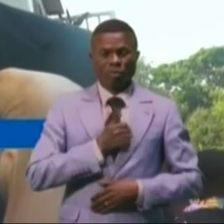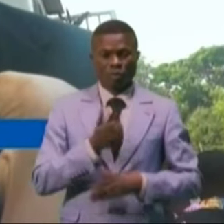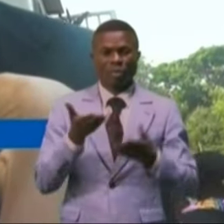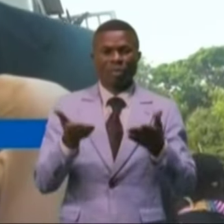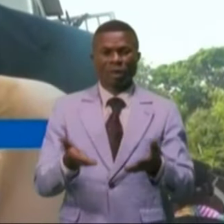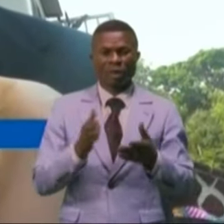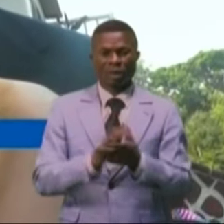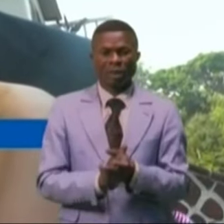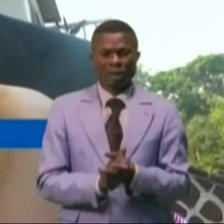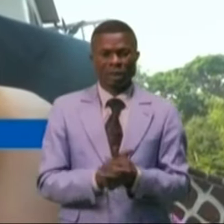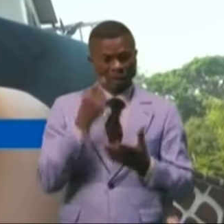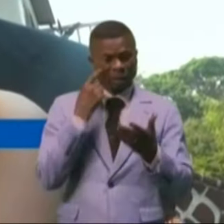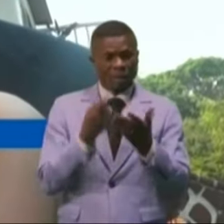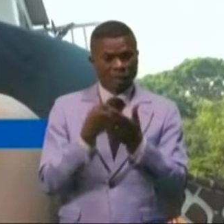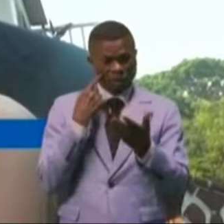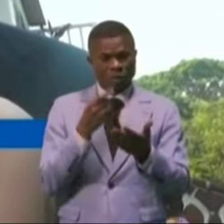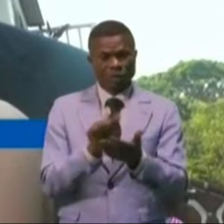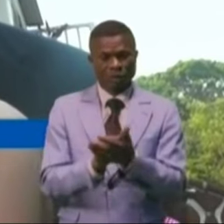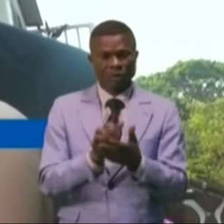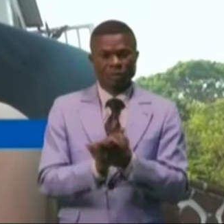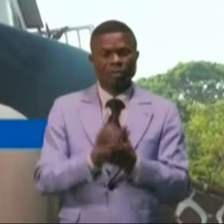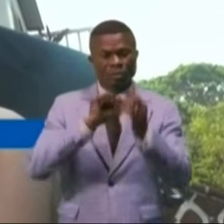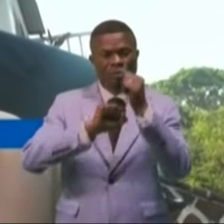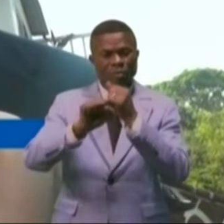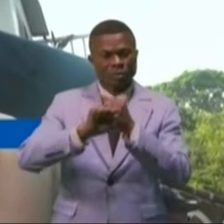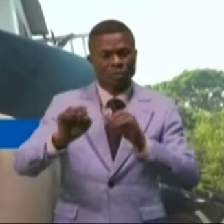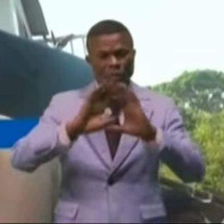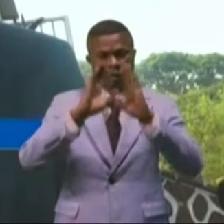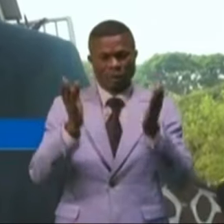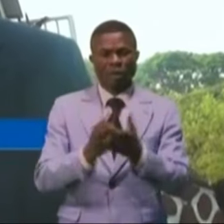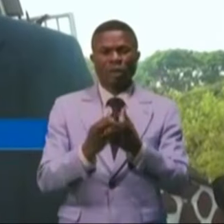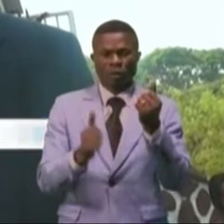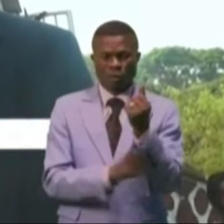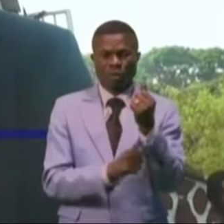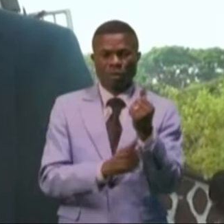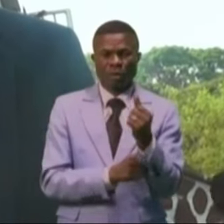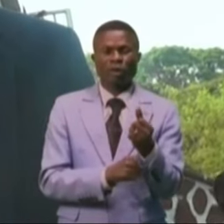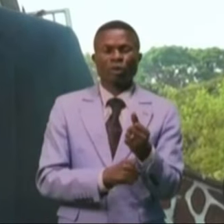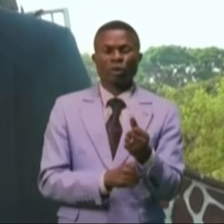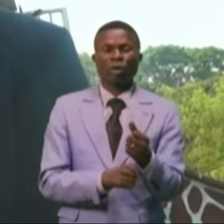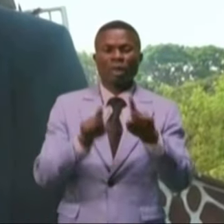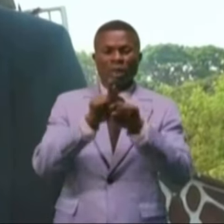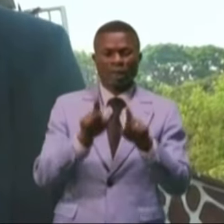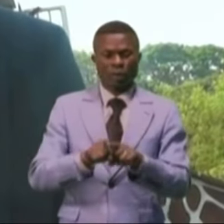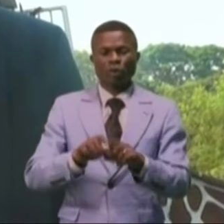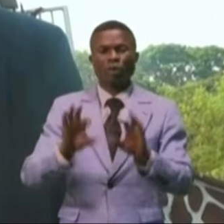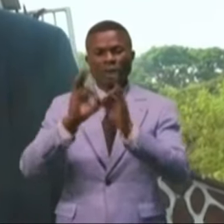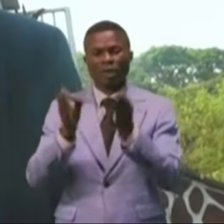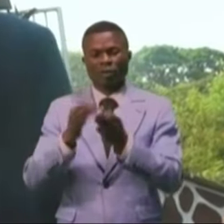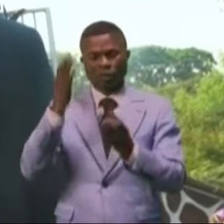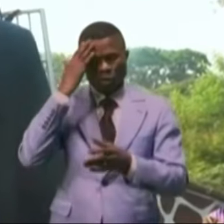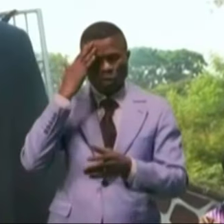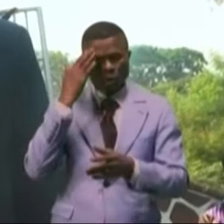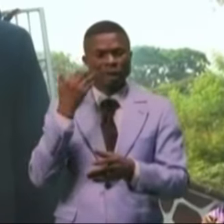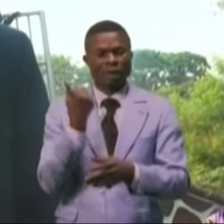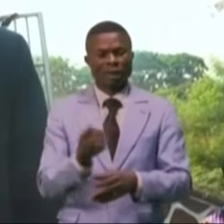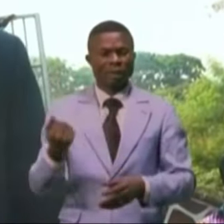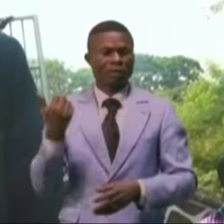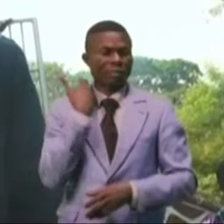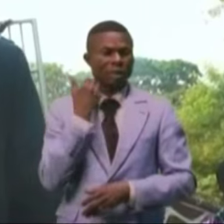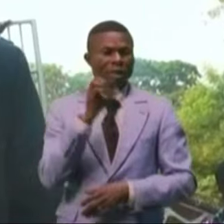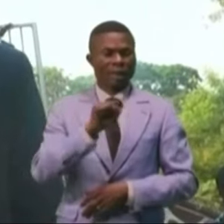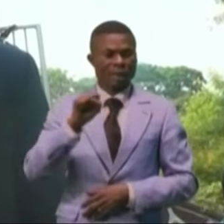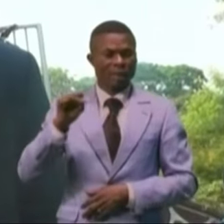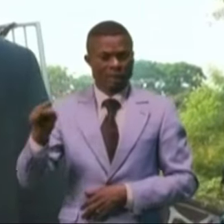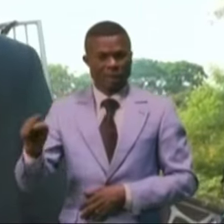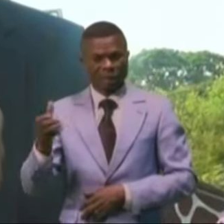de l'extérieur de la Belgique pour sensibiliser aussi sur cette drépanocytose. Les organisateurs, nous remercions aussi la première dame qui